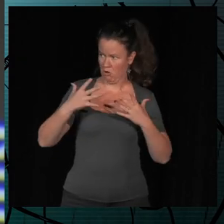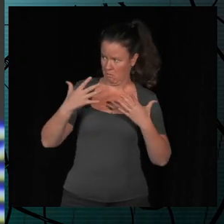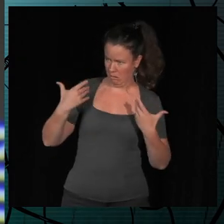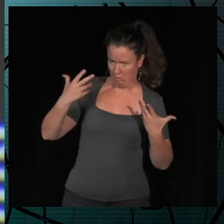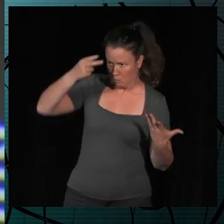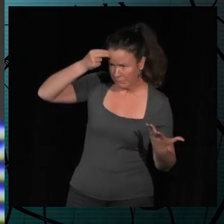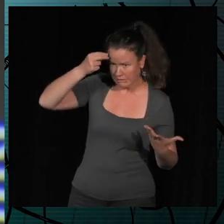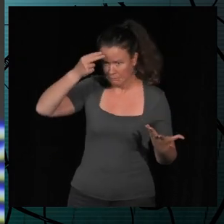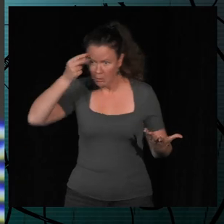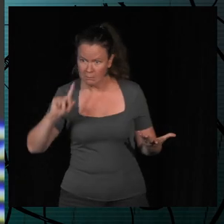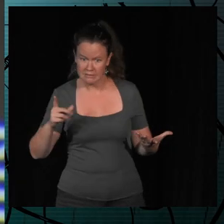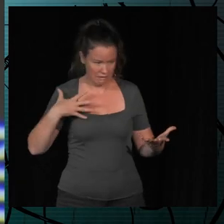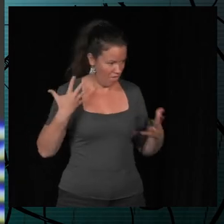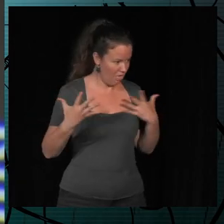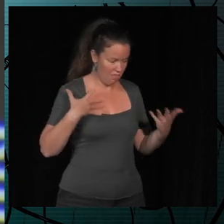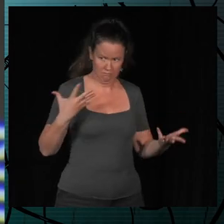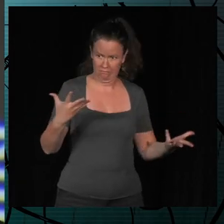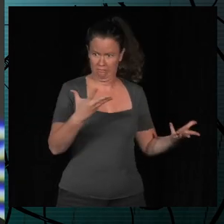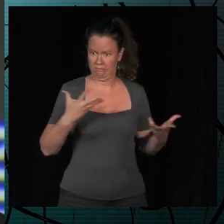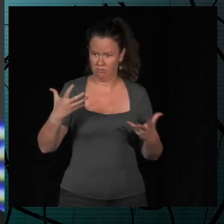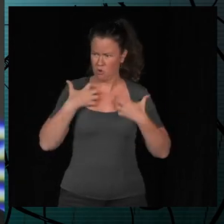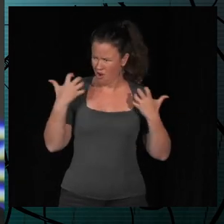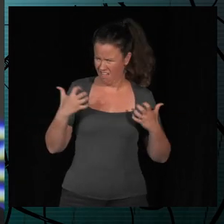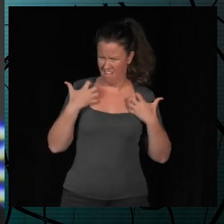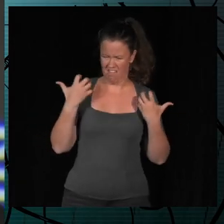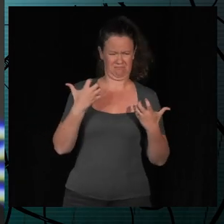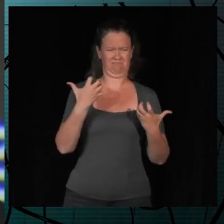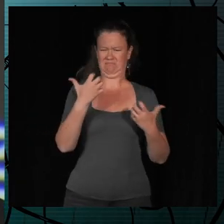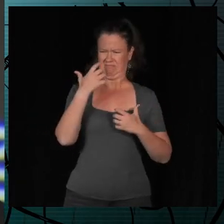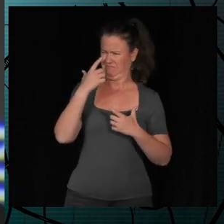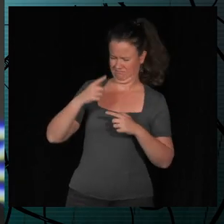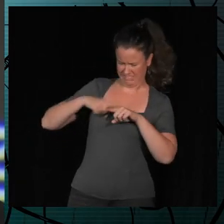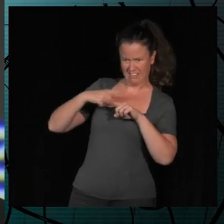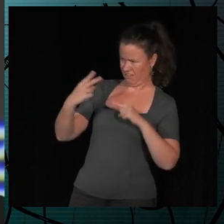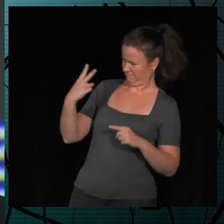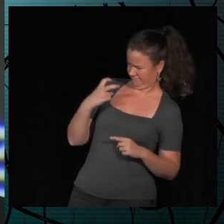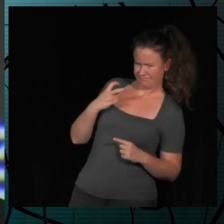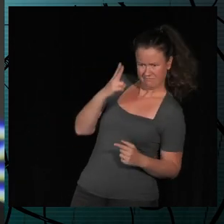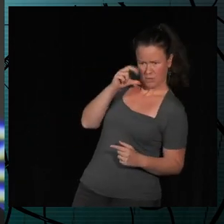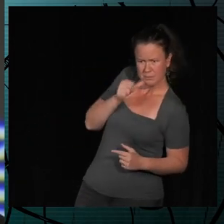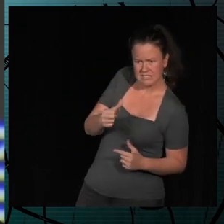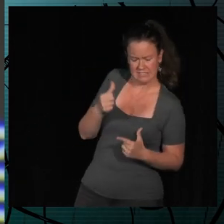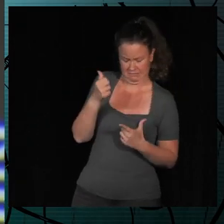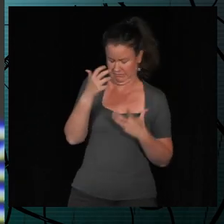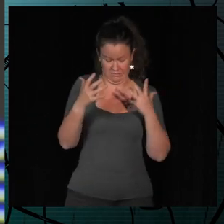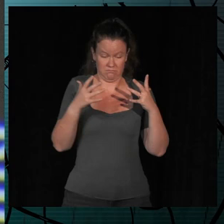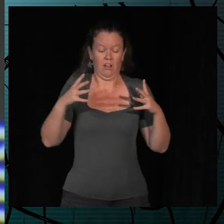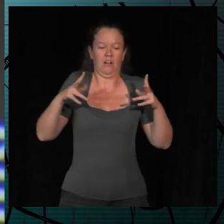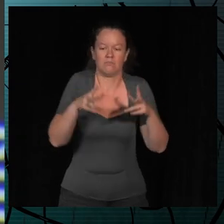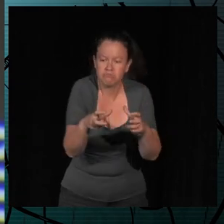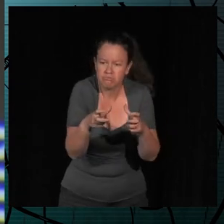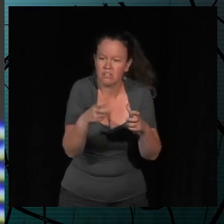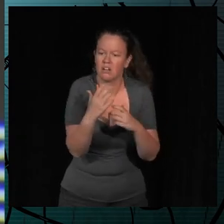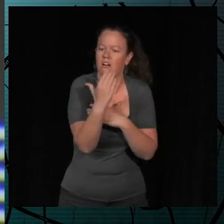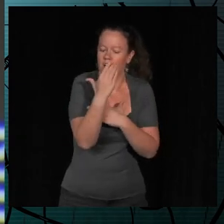qu'on sait pas quoi en faire des nouvelles formes de colère qui s'identifi à la rage la drage destructrice et plus seulement les petites colère de l'enfant il